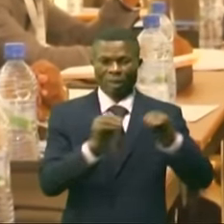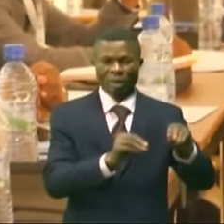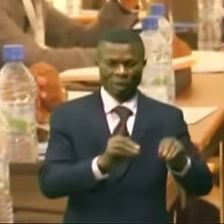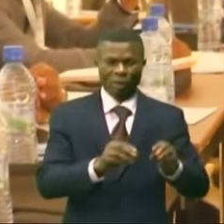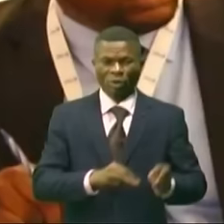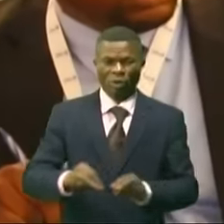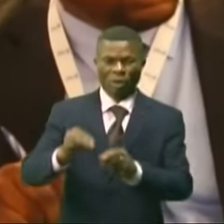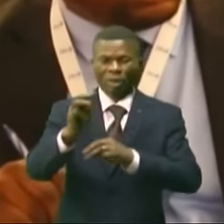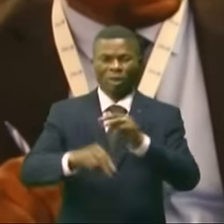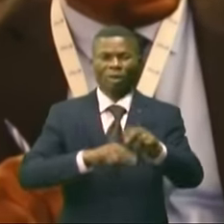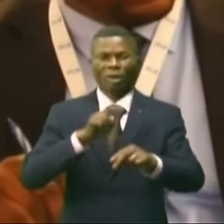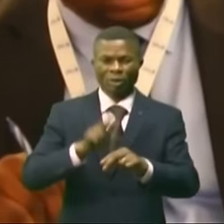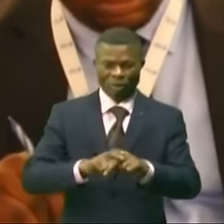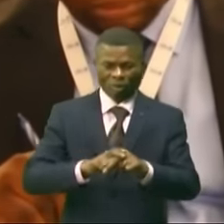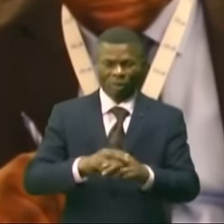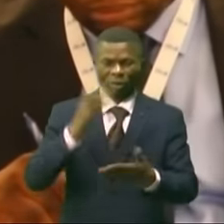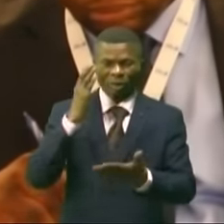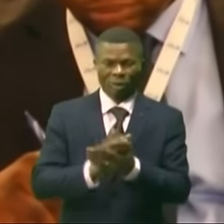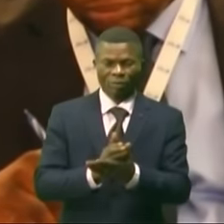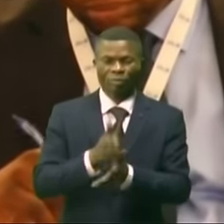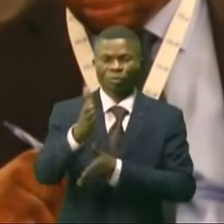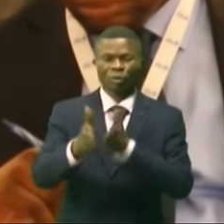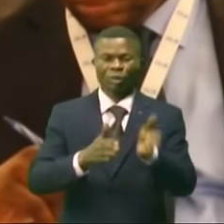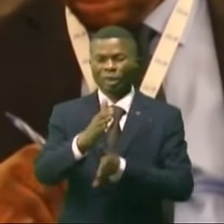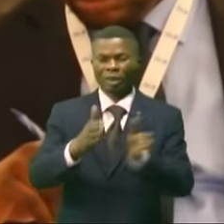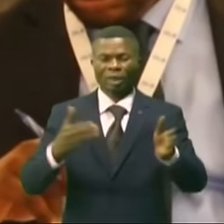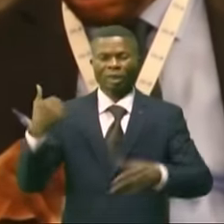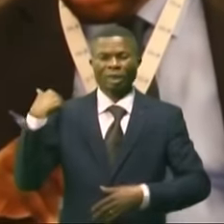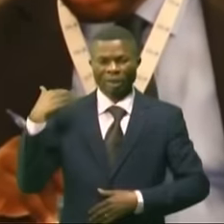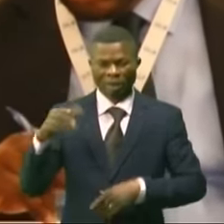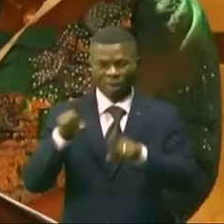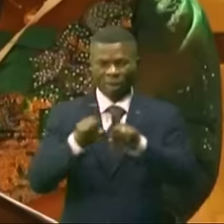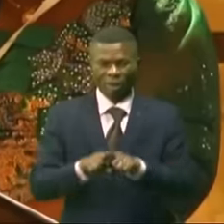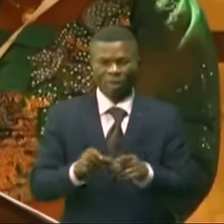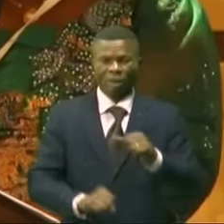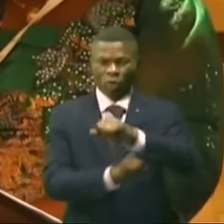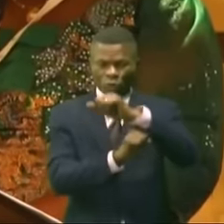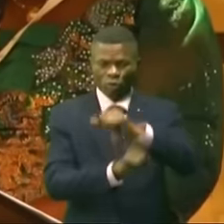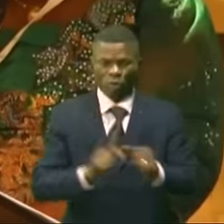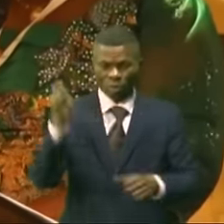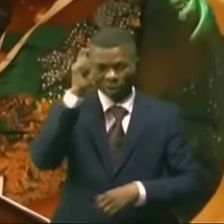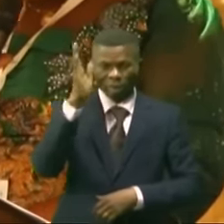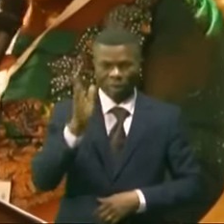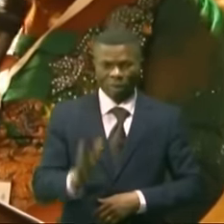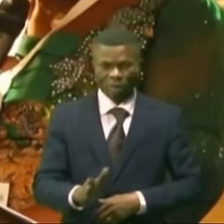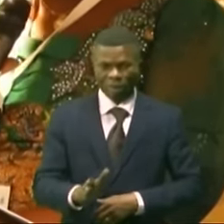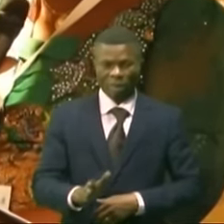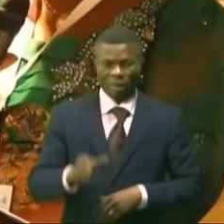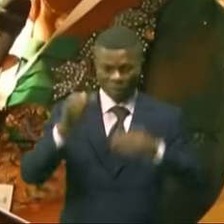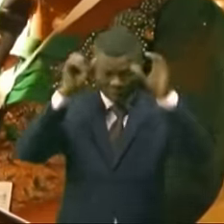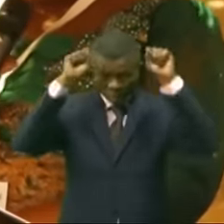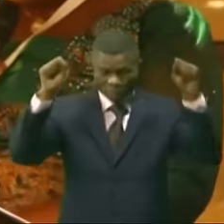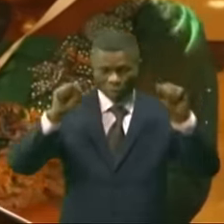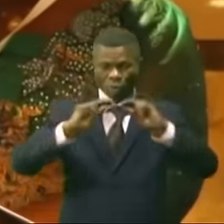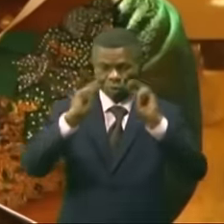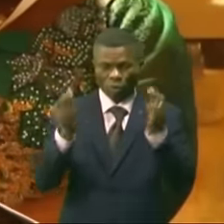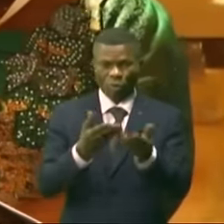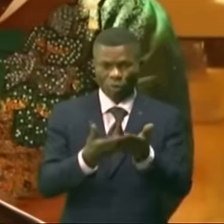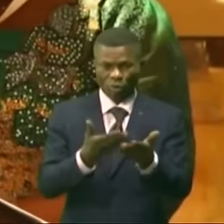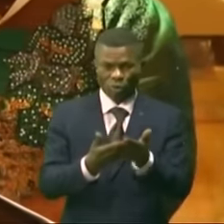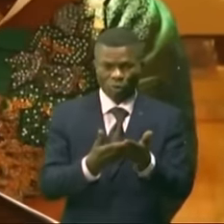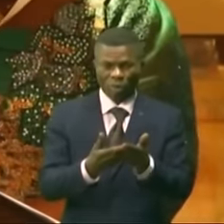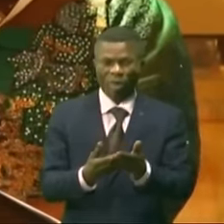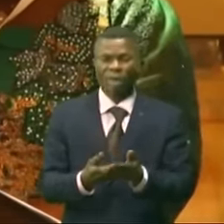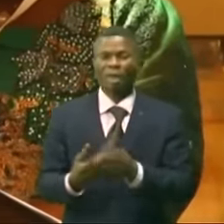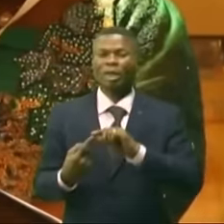la stratégie nationale de lutte contre les blanchimat de capitaux et le financement du terrorisme pour la présidente du colub la